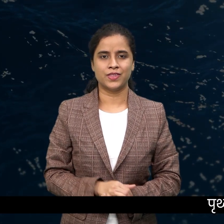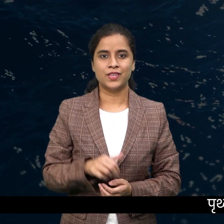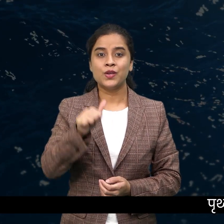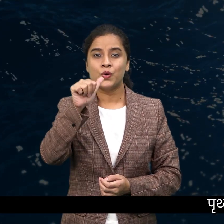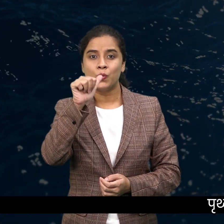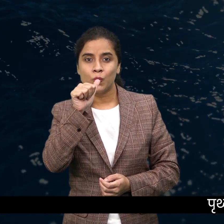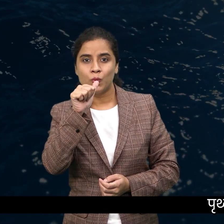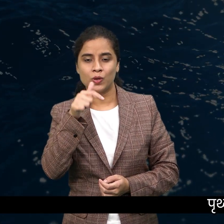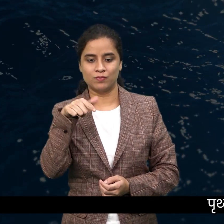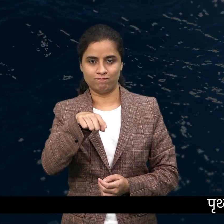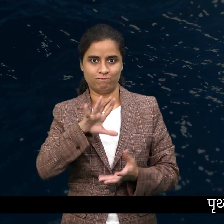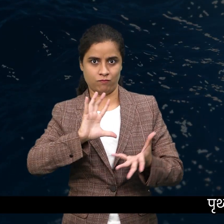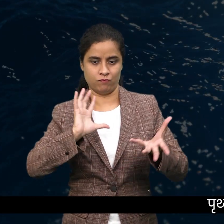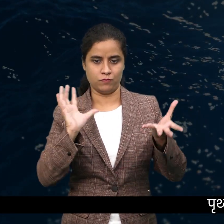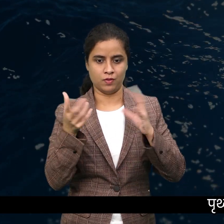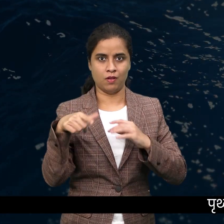पृथ्वीवरील पाणी